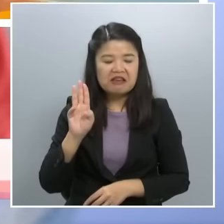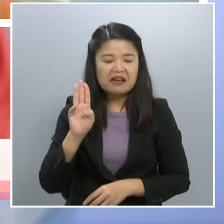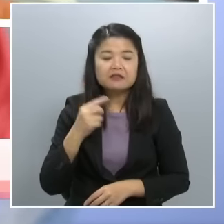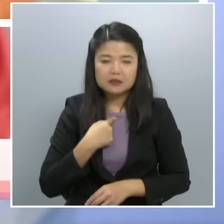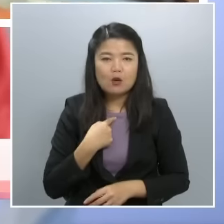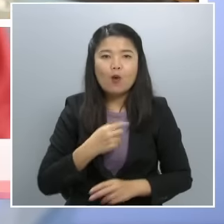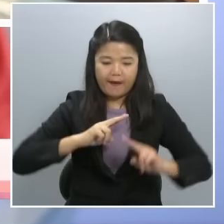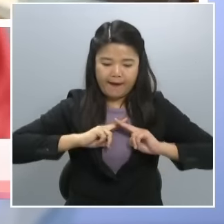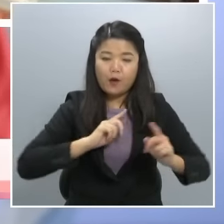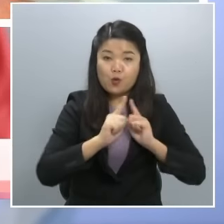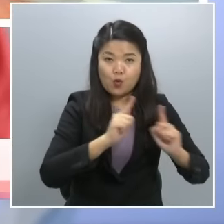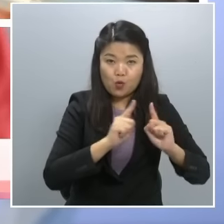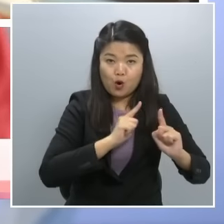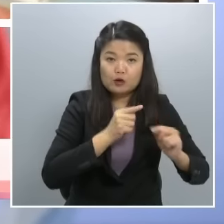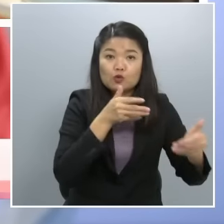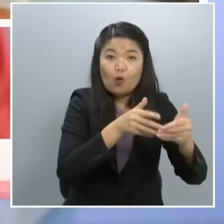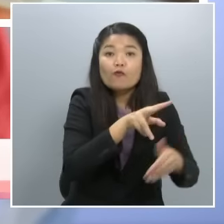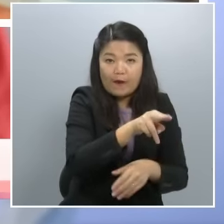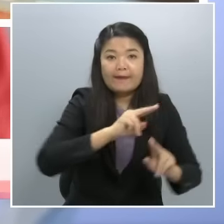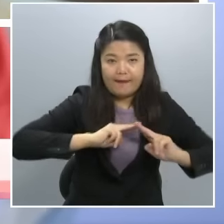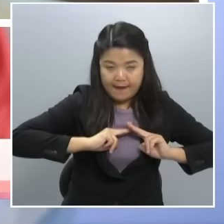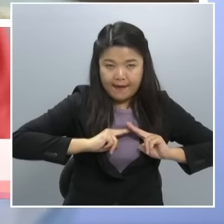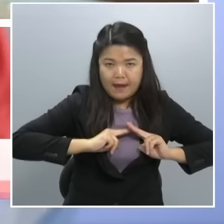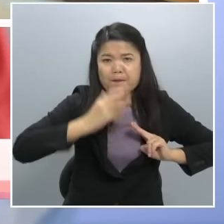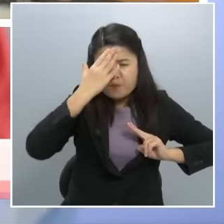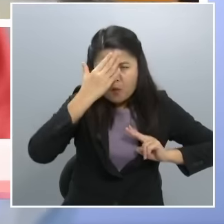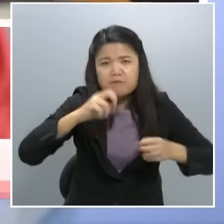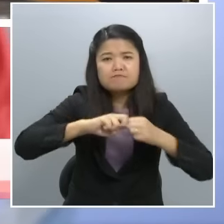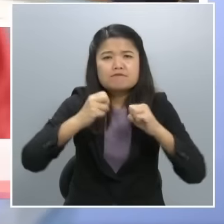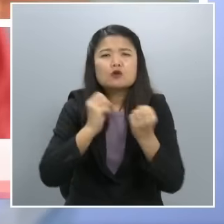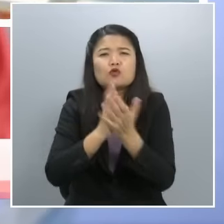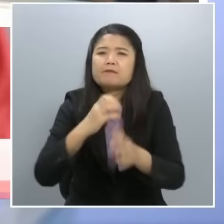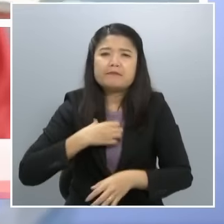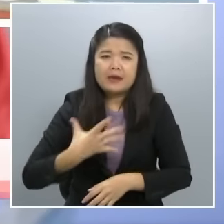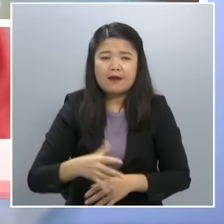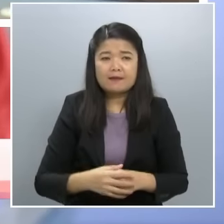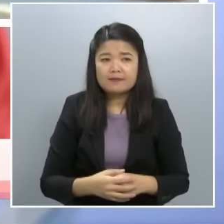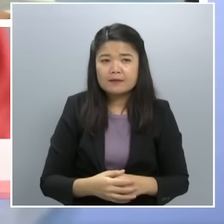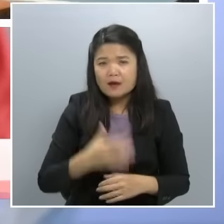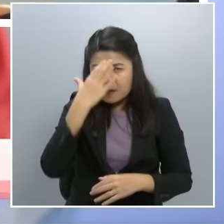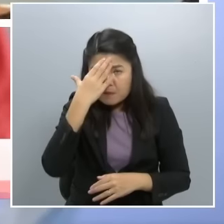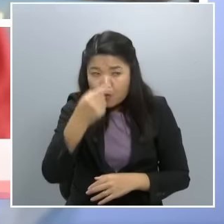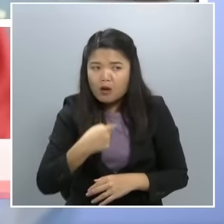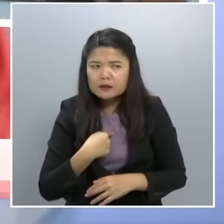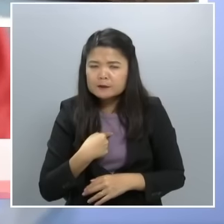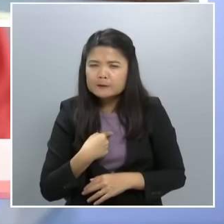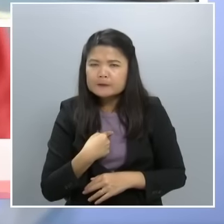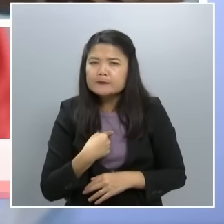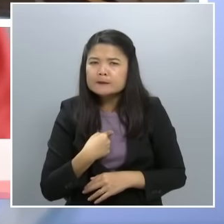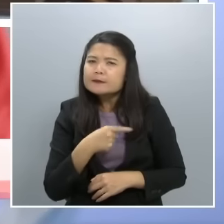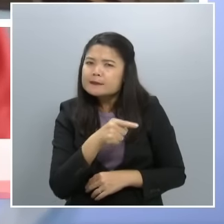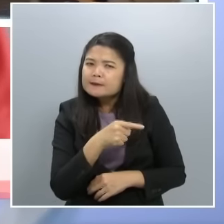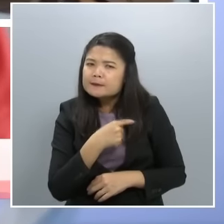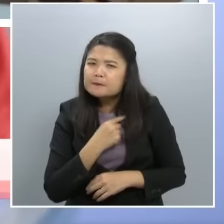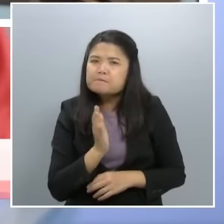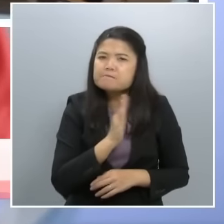ยแต่ว่าจะไม่ให้ยุ่งจริงๆคือพี่ชายก็ไม่อยากมีปัญหาจริงๆพี่ชายก็จะรู้จักพี่ชายไม่ได้ค่อนข้างแฟนพี่เลยไม่ได้ค่อนข้าง